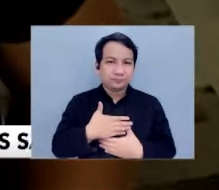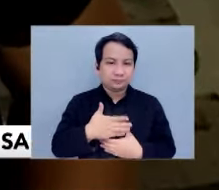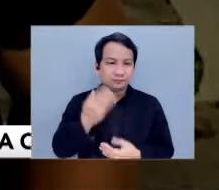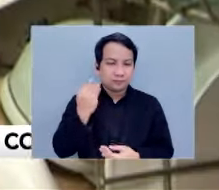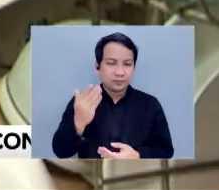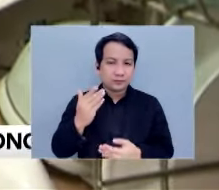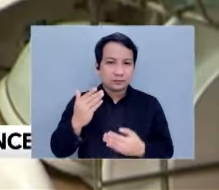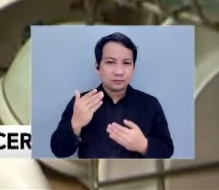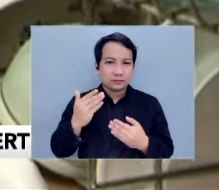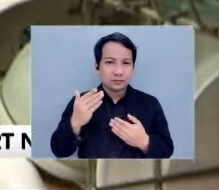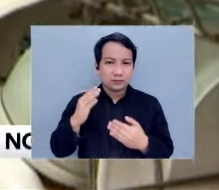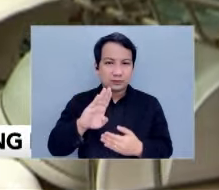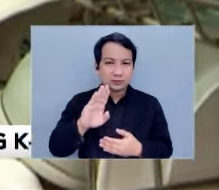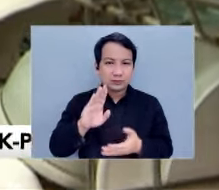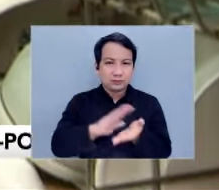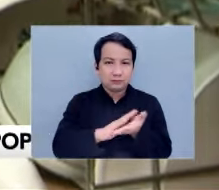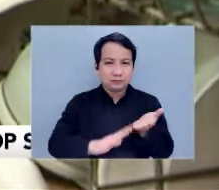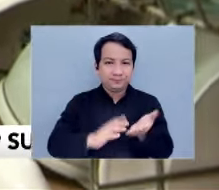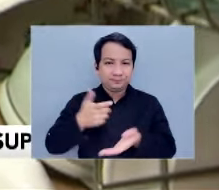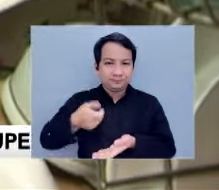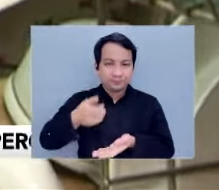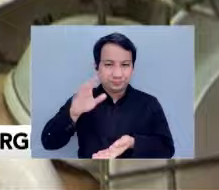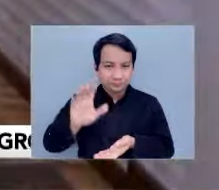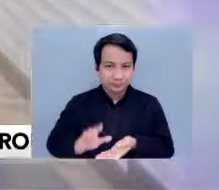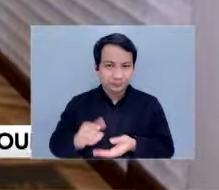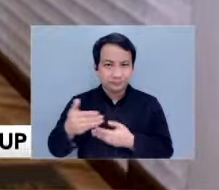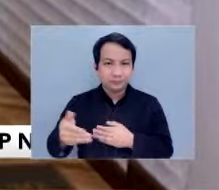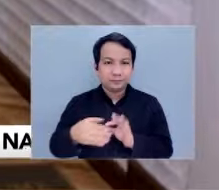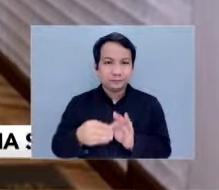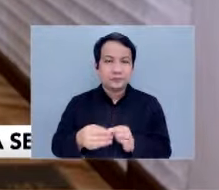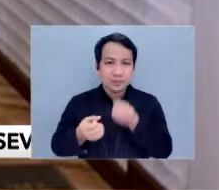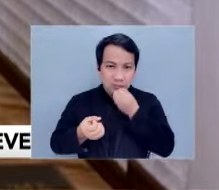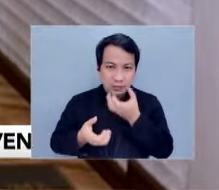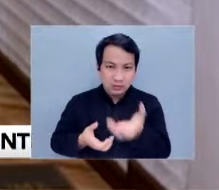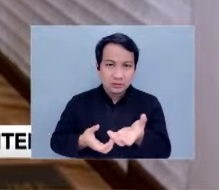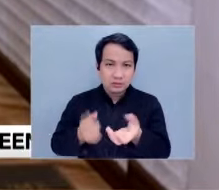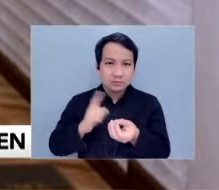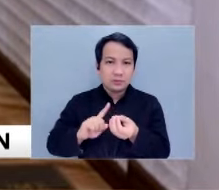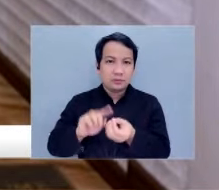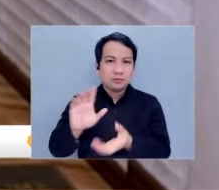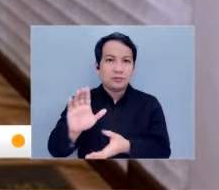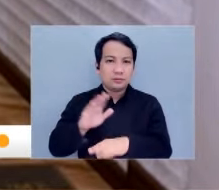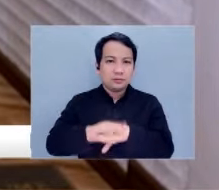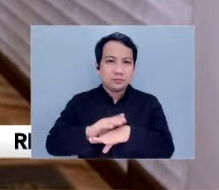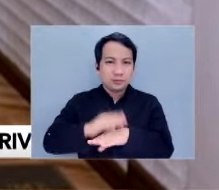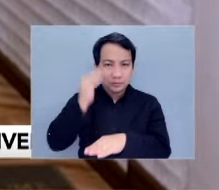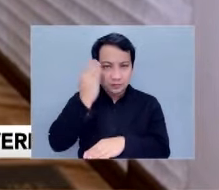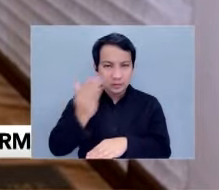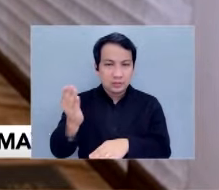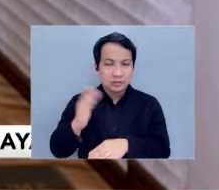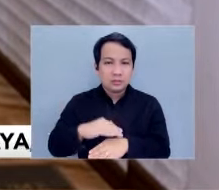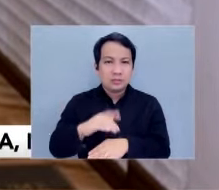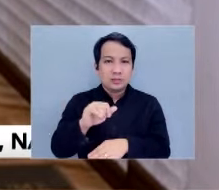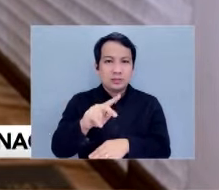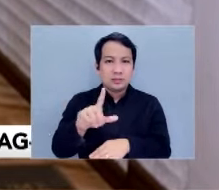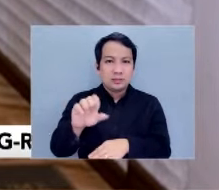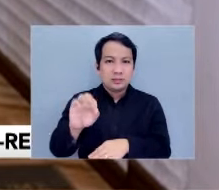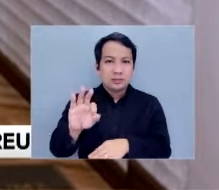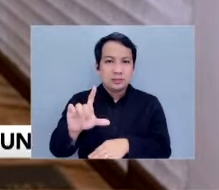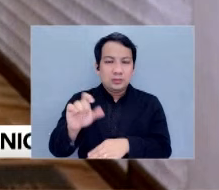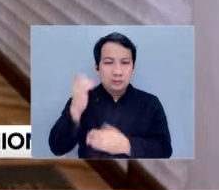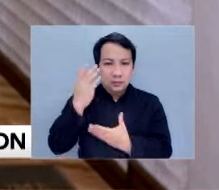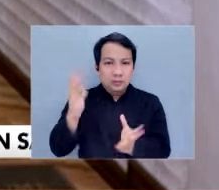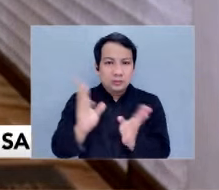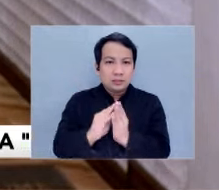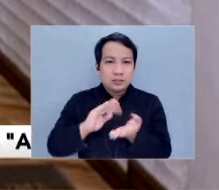blood pressure at nakararamdam ng hilo na may kasamang pagsusuka. Maaari din kasing senyales ang mga ito ng anaphylaxis na isang life-threatening medical